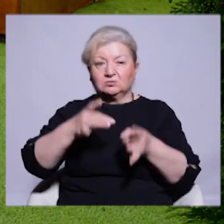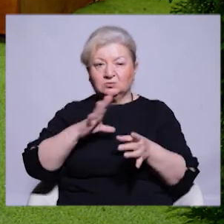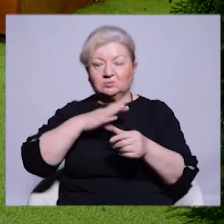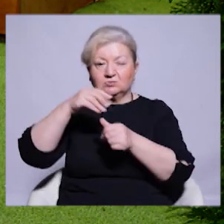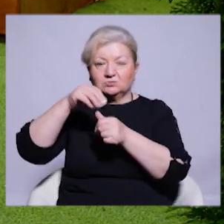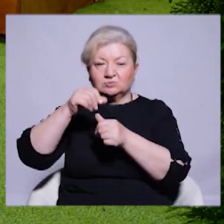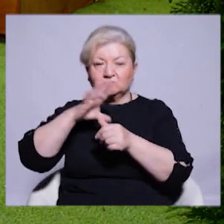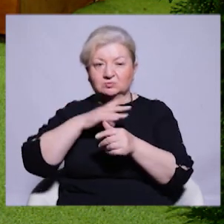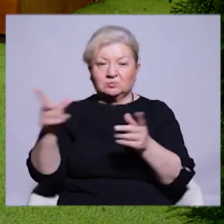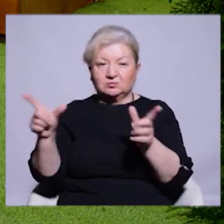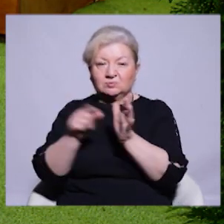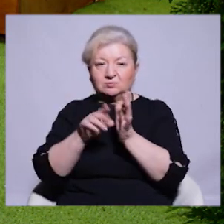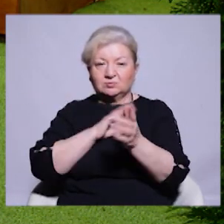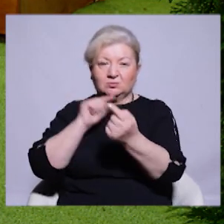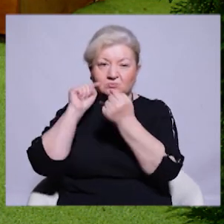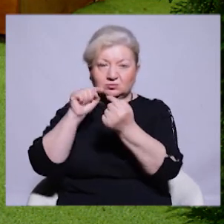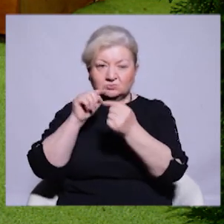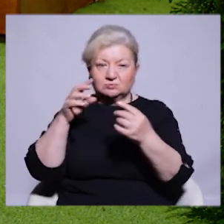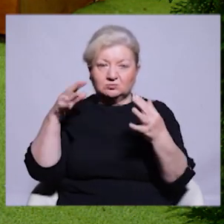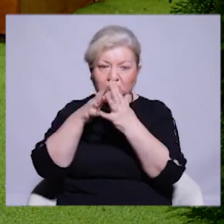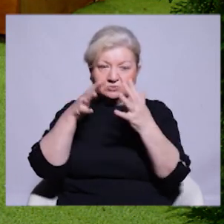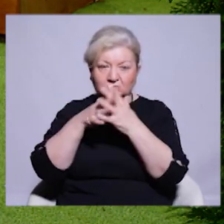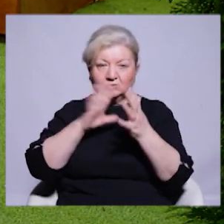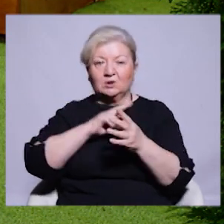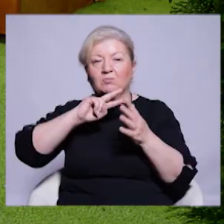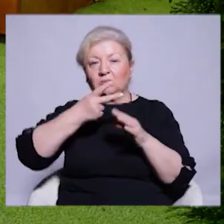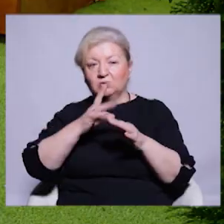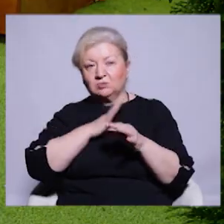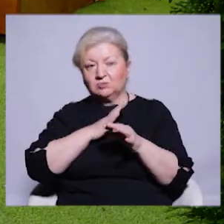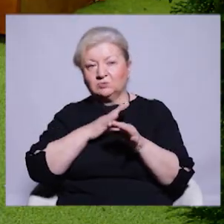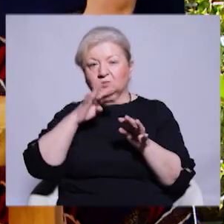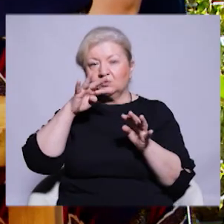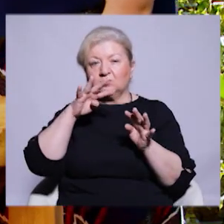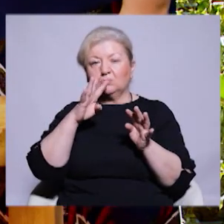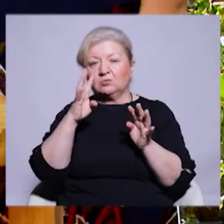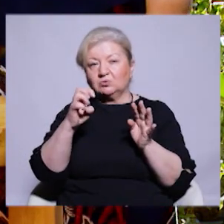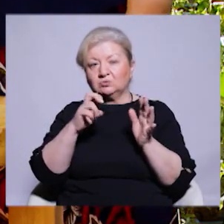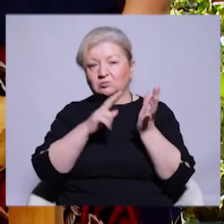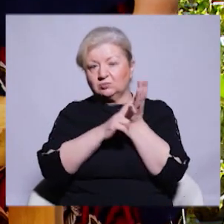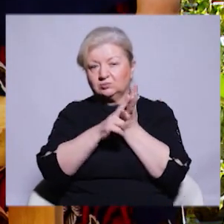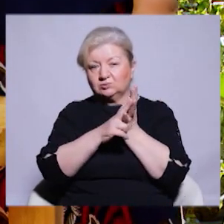სომეხ ნახარარებთან ერთად მის წინააღმდეგ ბრძოლა, მეორეჯერ გახლავთ კიდევ